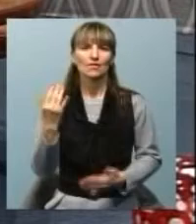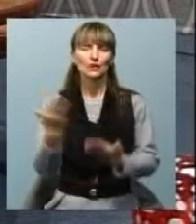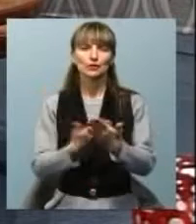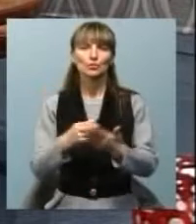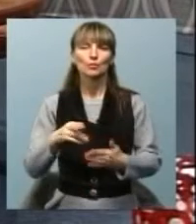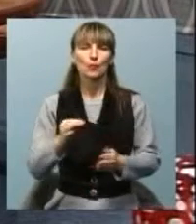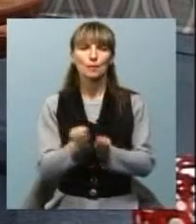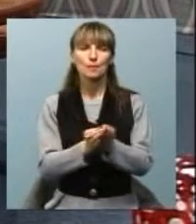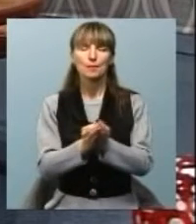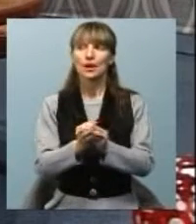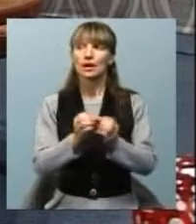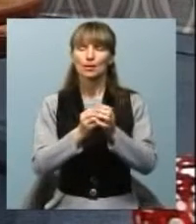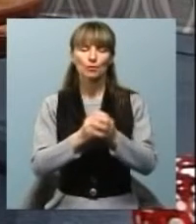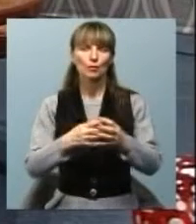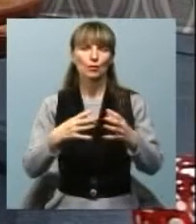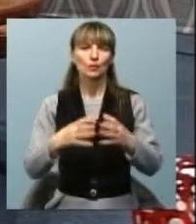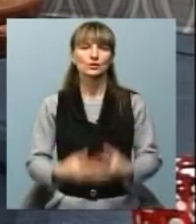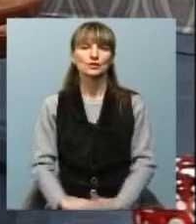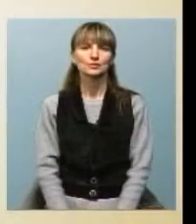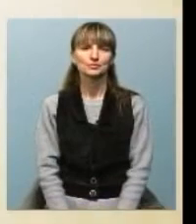сюжет про мильні бульбашки.